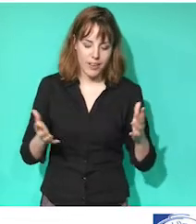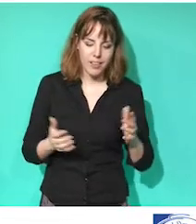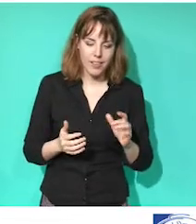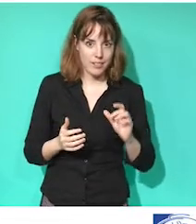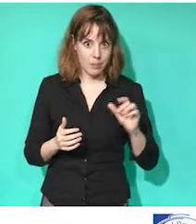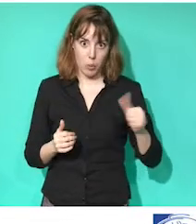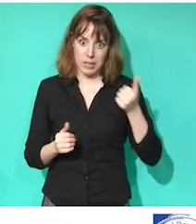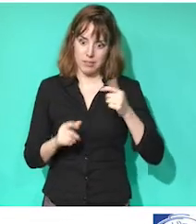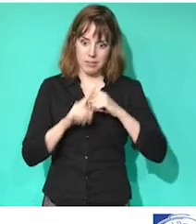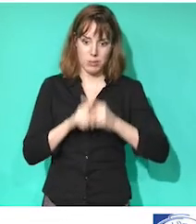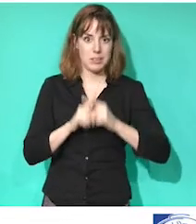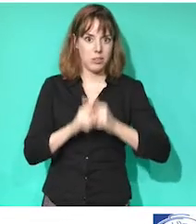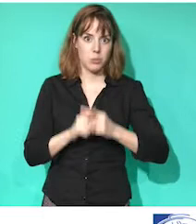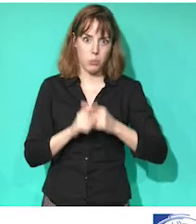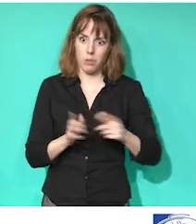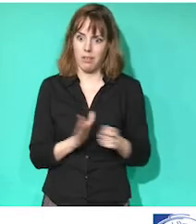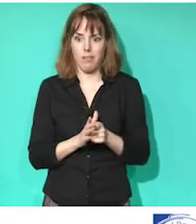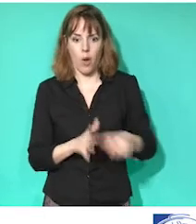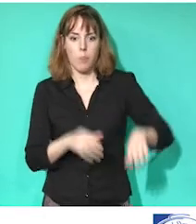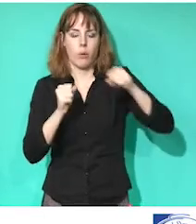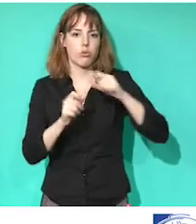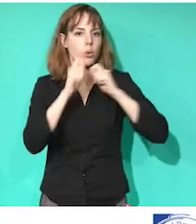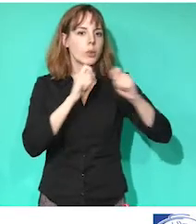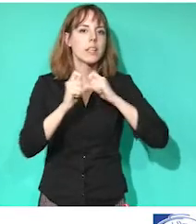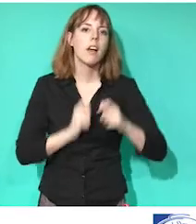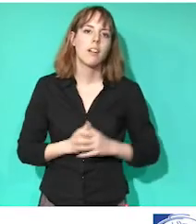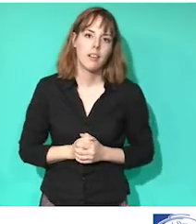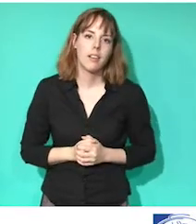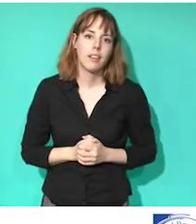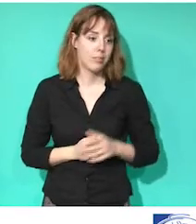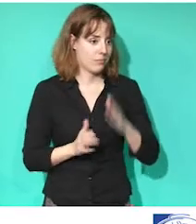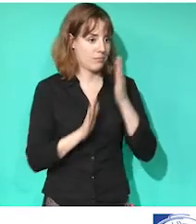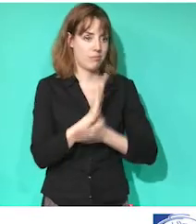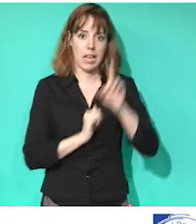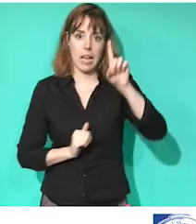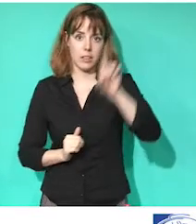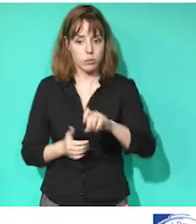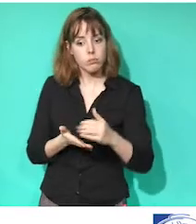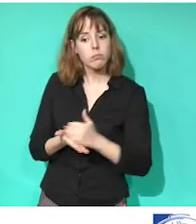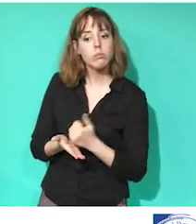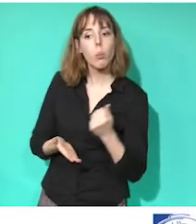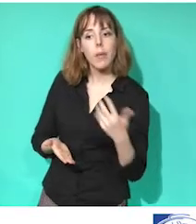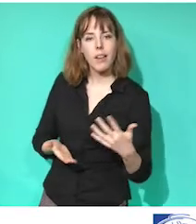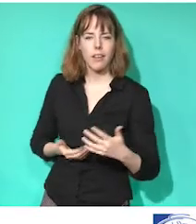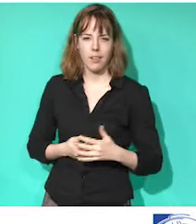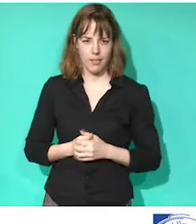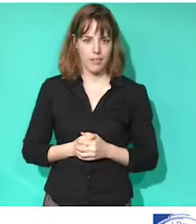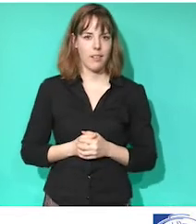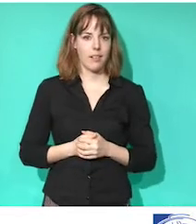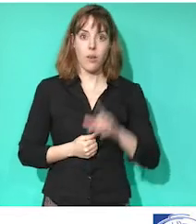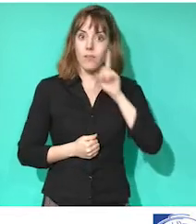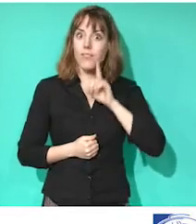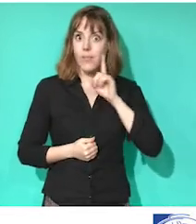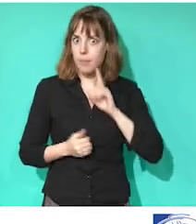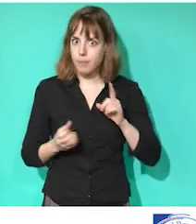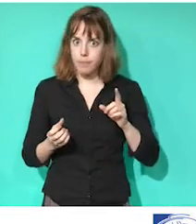la négociation dès l'entretien d'embauche, c'est-à-dire de poser la question de la rémunération, par exemple. Ouais. Une femme va